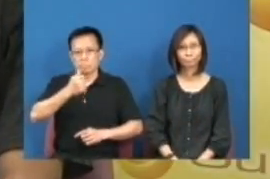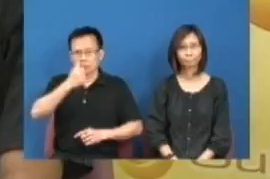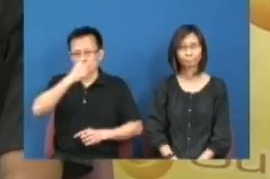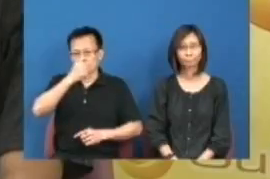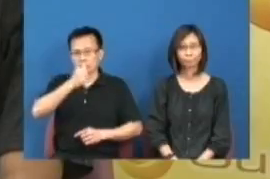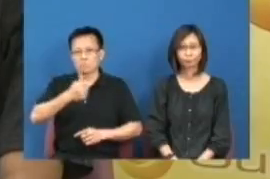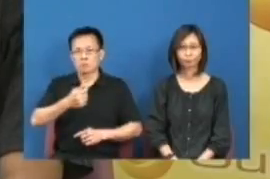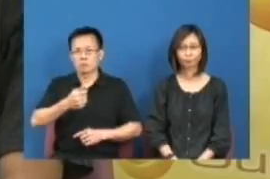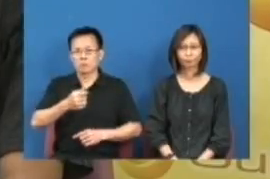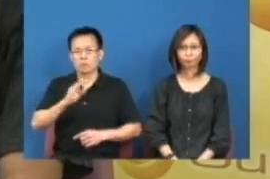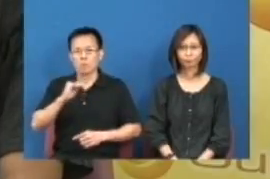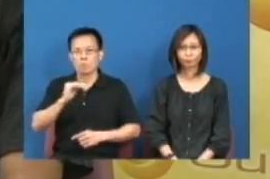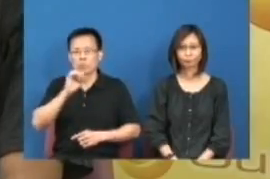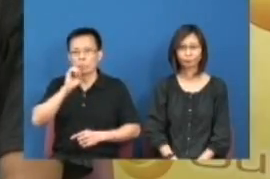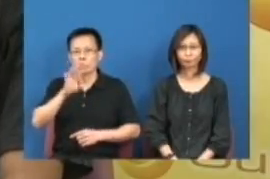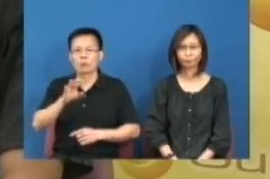可以講係